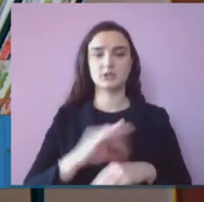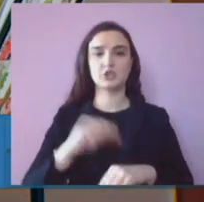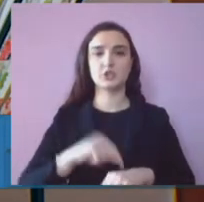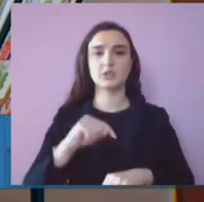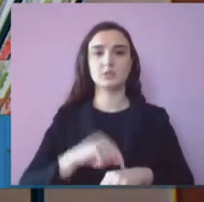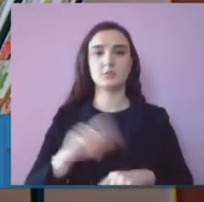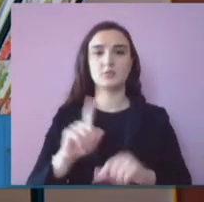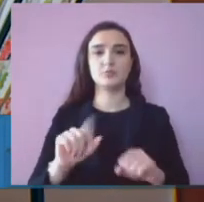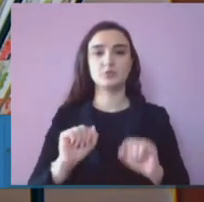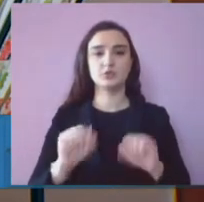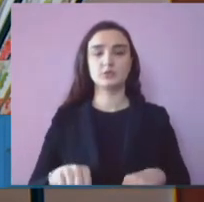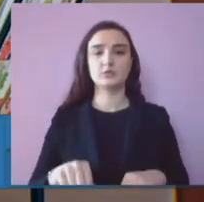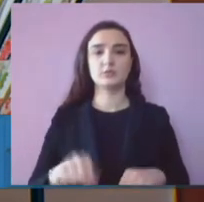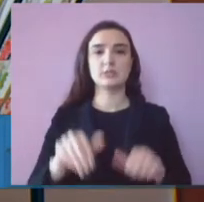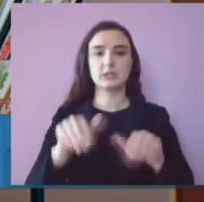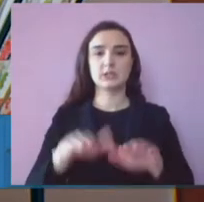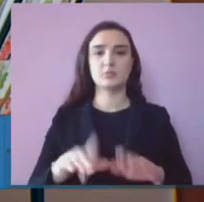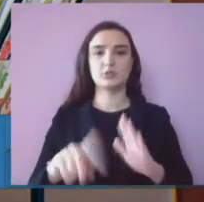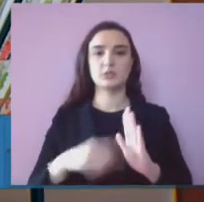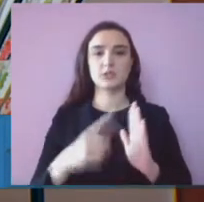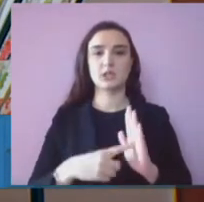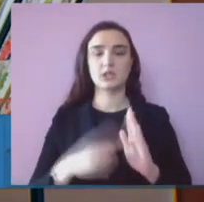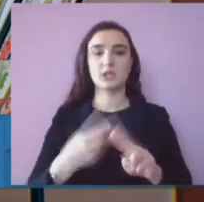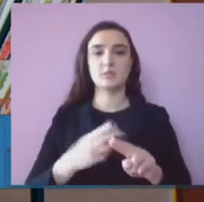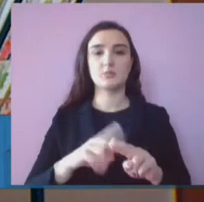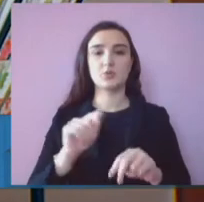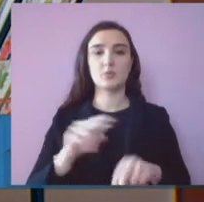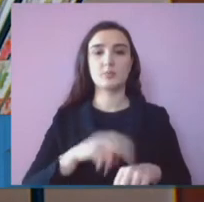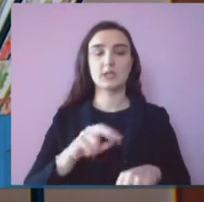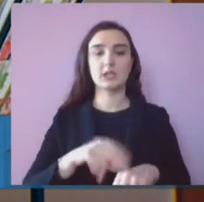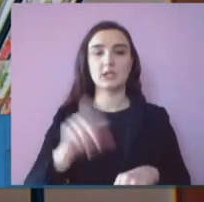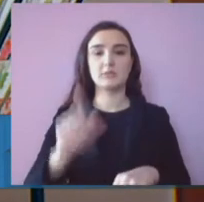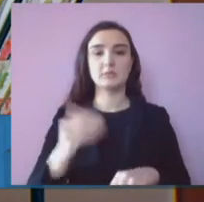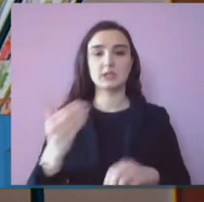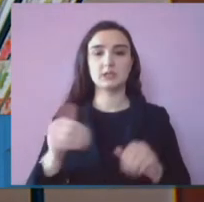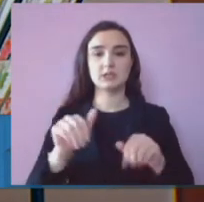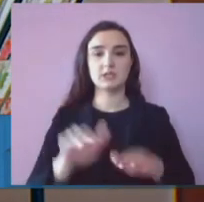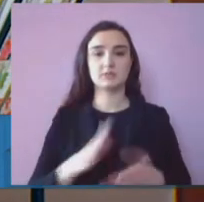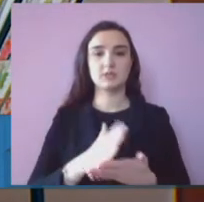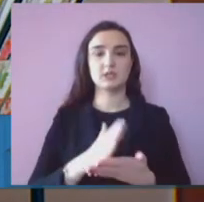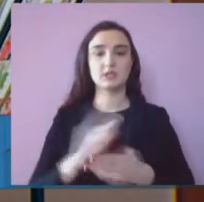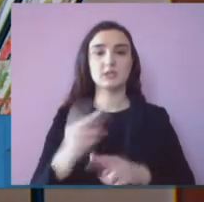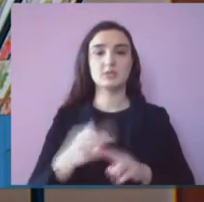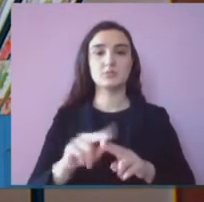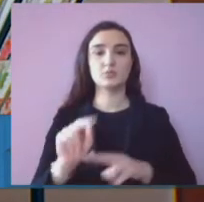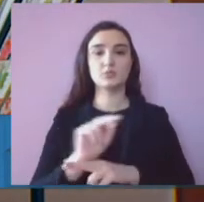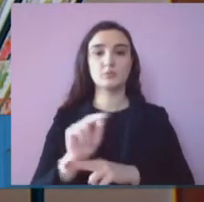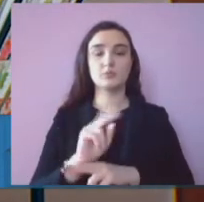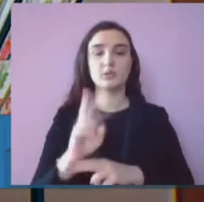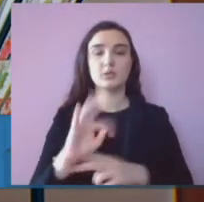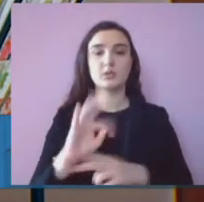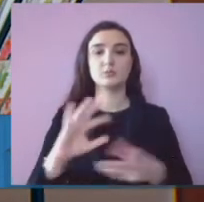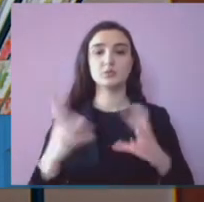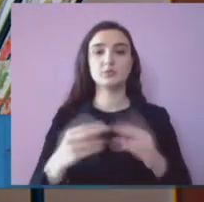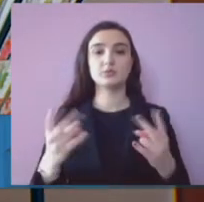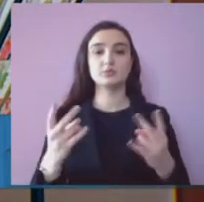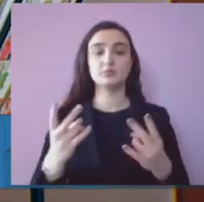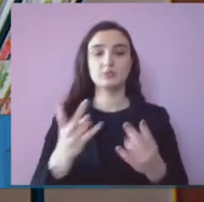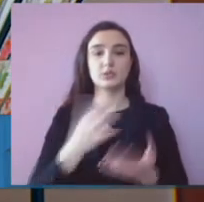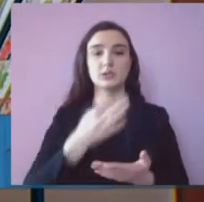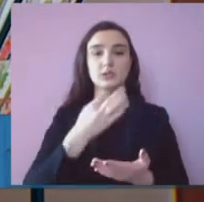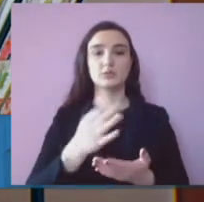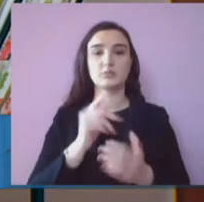შეიძლება წყდებოდეს საკითხი. ამიტომ ექიმის გადასაწყვეტია ეს პურნალობა, მაგრამ ზოგადად შეგვიძლია გითხრათ რომ